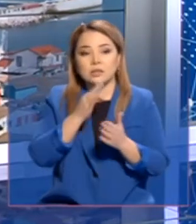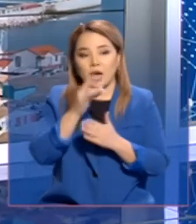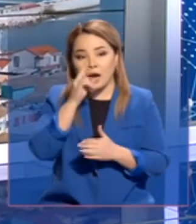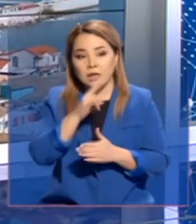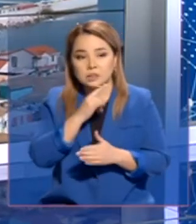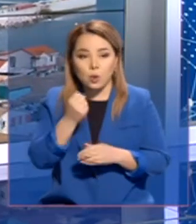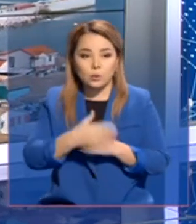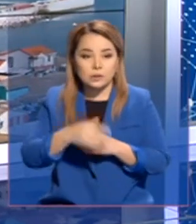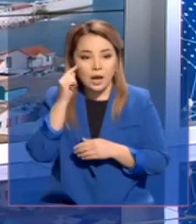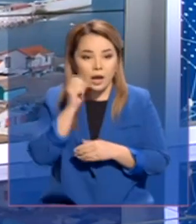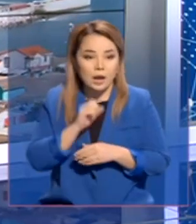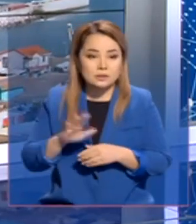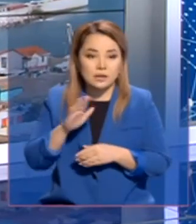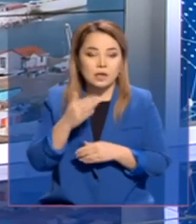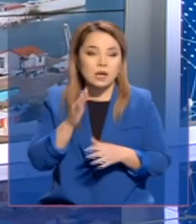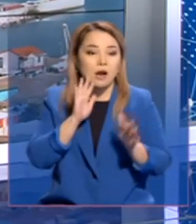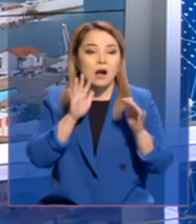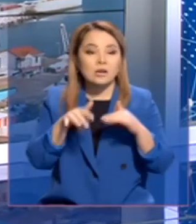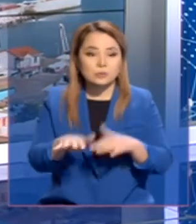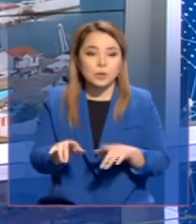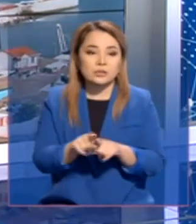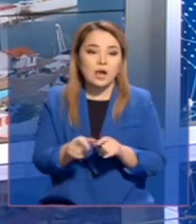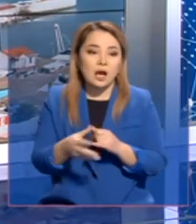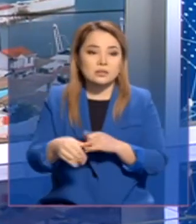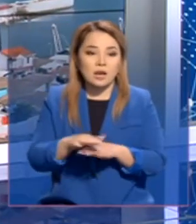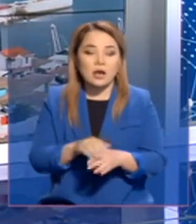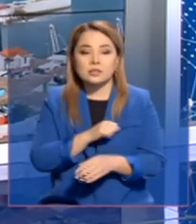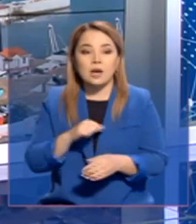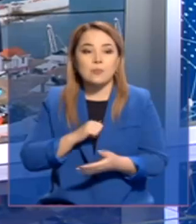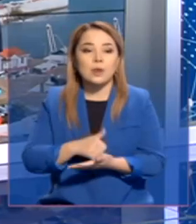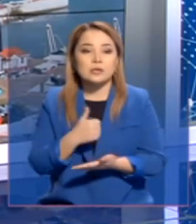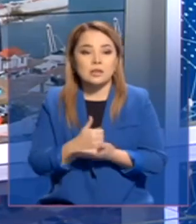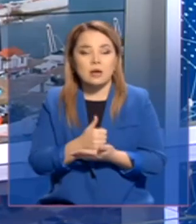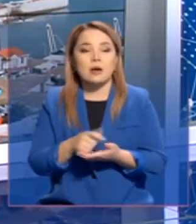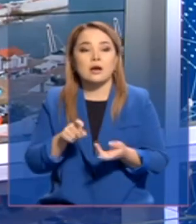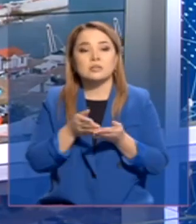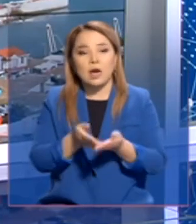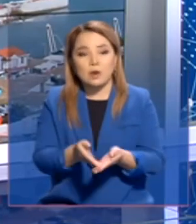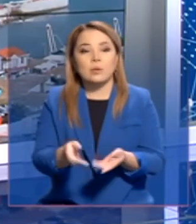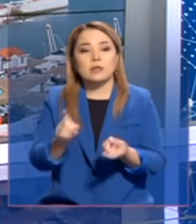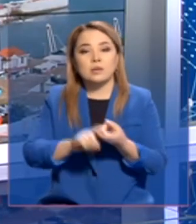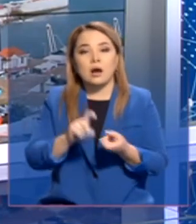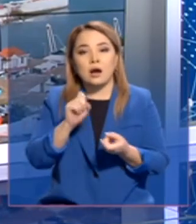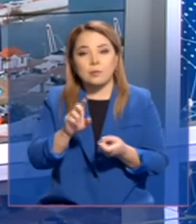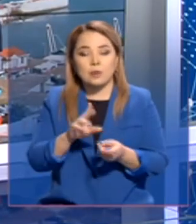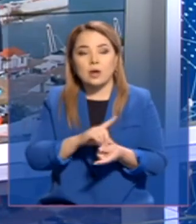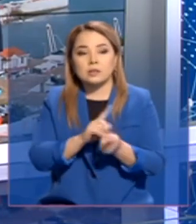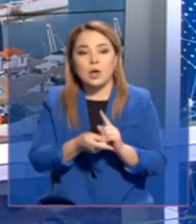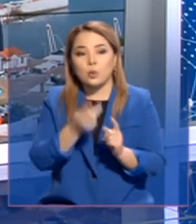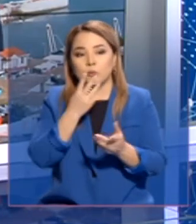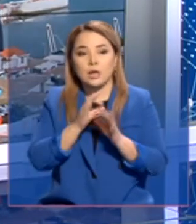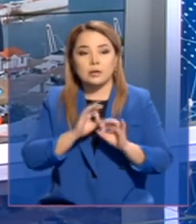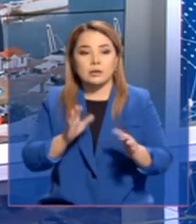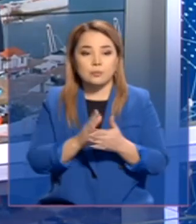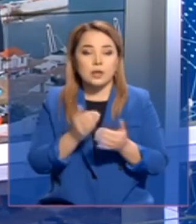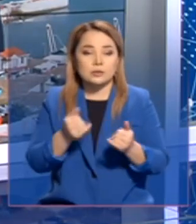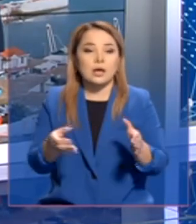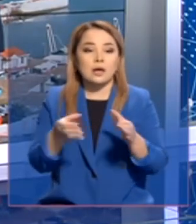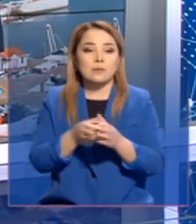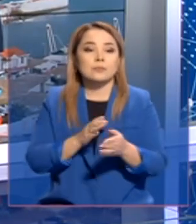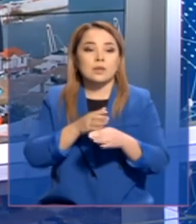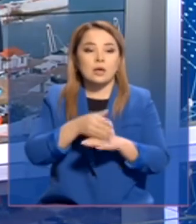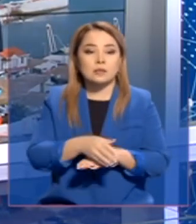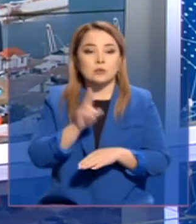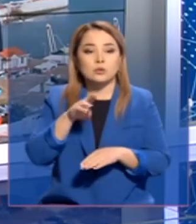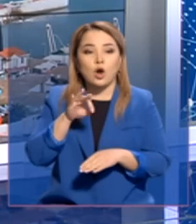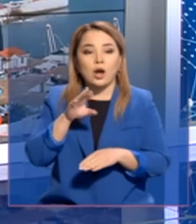Қазақстанның Орталық Азиядағы Каспий аймағындағы ең басты транспорттық хабқа айналу амбициясы бар. Әмірліктерге сапарында